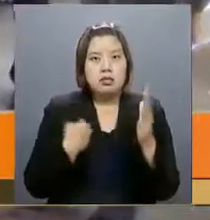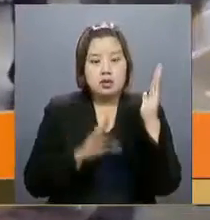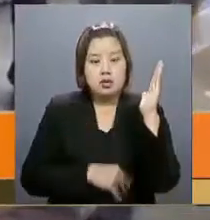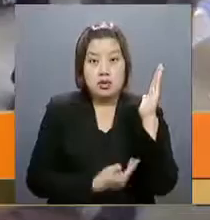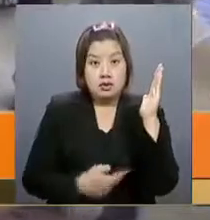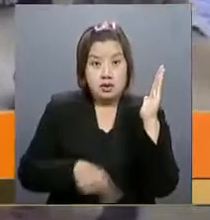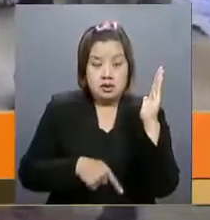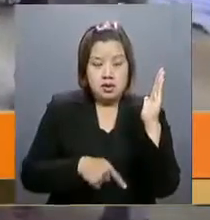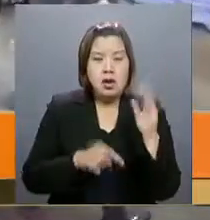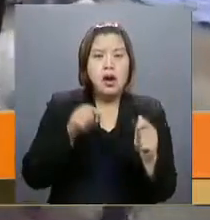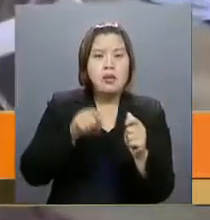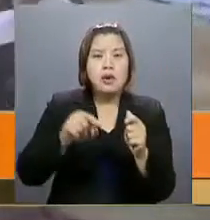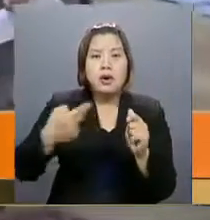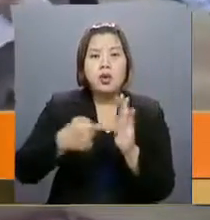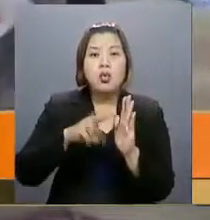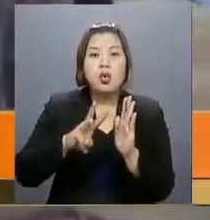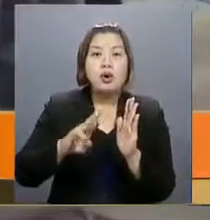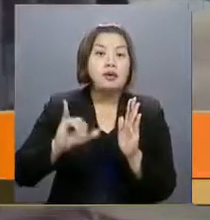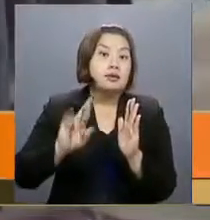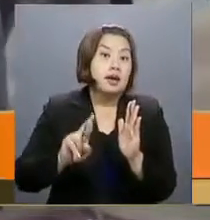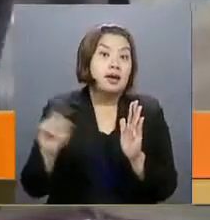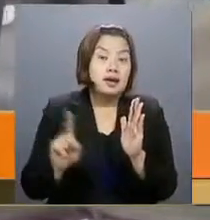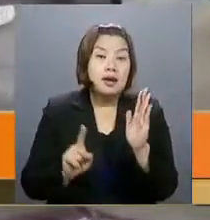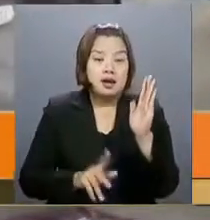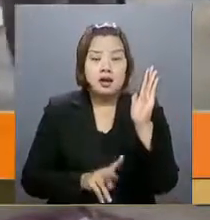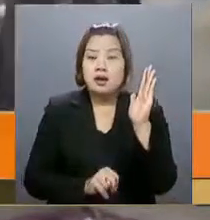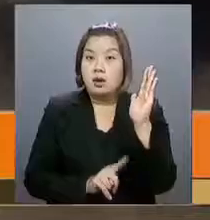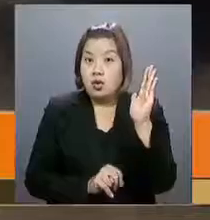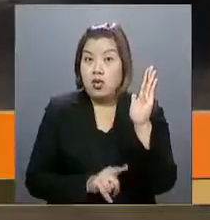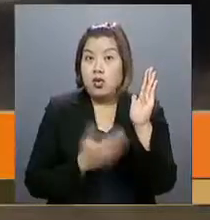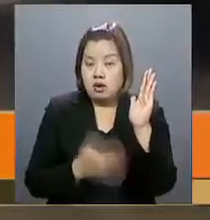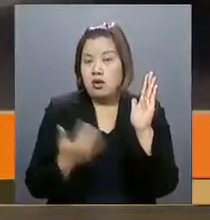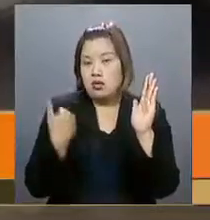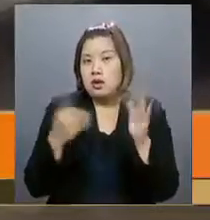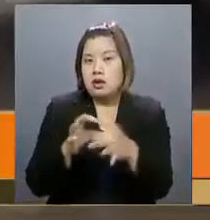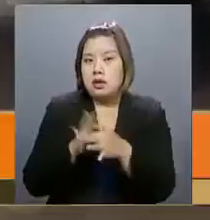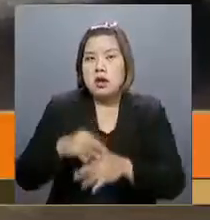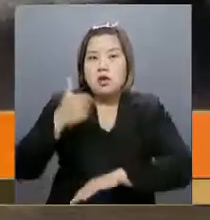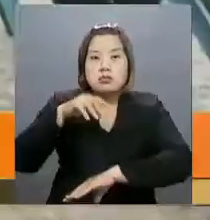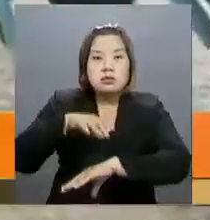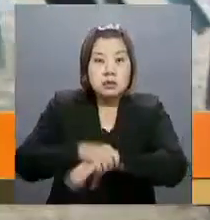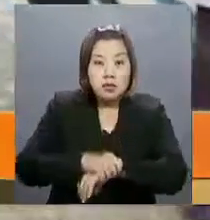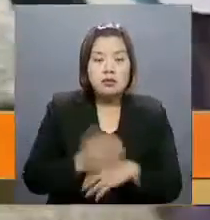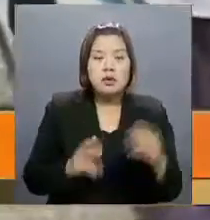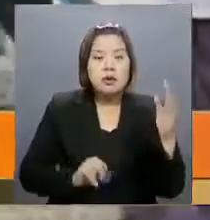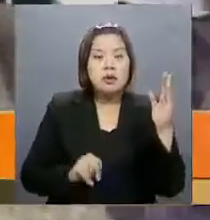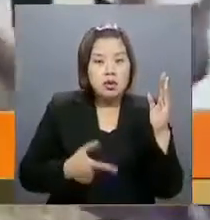ไซจังหวัดนครศรีธรรมราชจนมีการขยายผลจับกลุ่มเครือข่ายค้ามนุษย์ในจังหวัดระนองสตูลและส